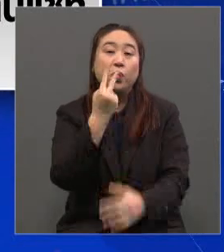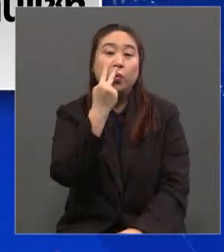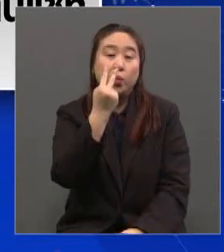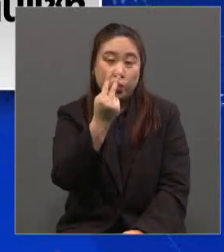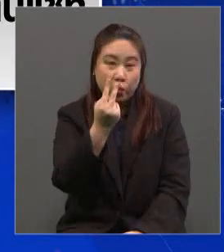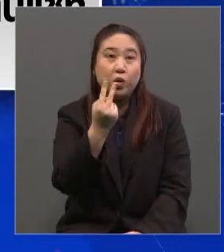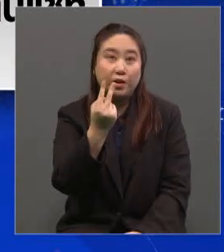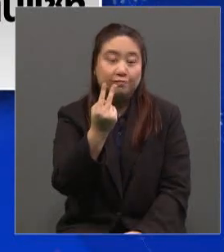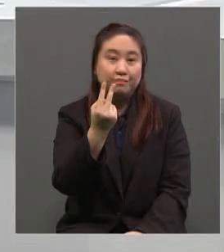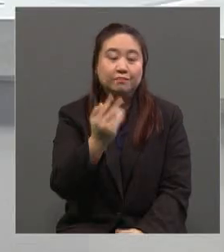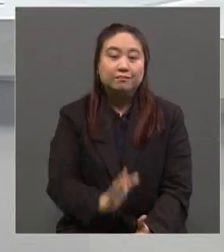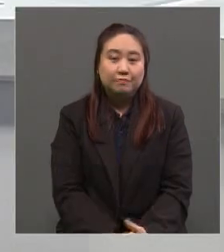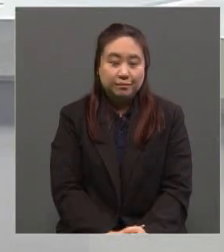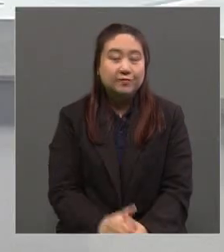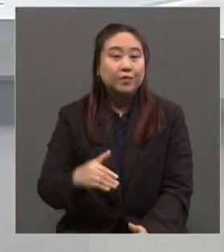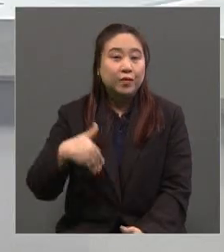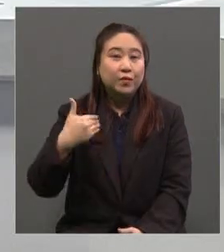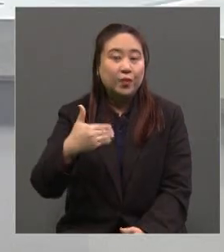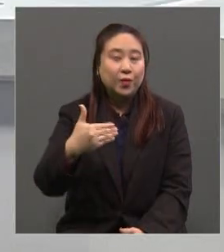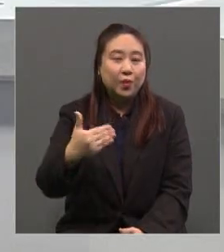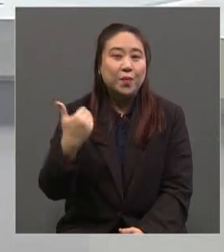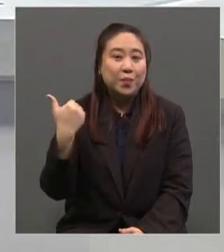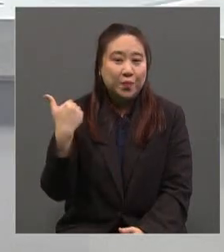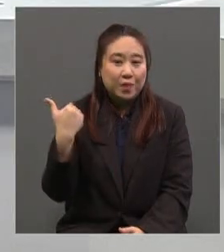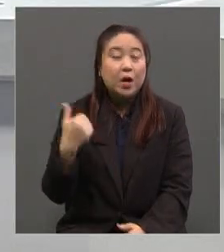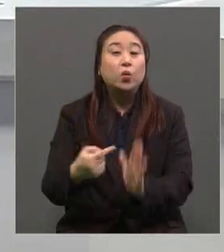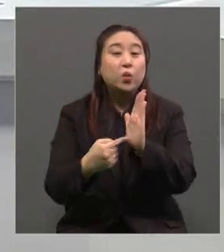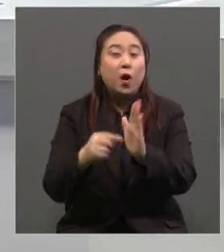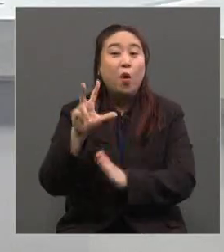าของคดีนะครับที่ก็มีออกมาอย่างต่อเนื่องสำหรับคดี Forex 3D นะครับ